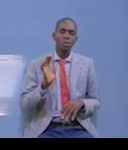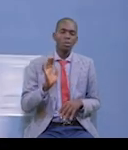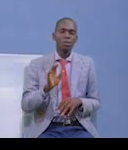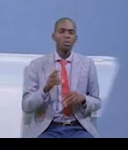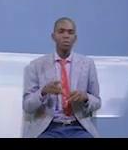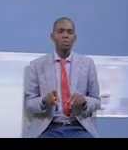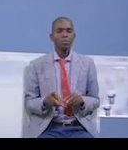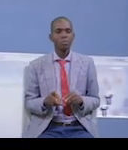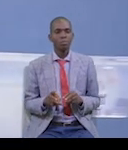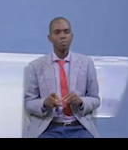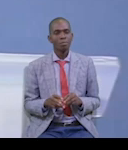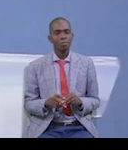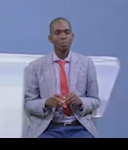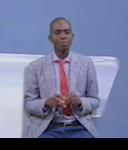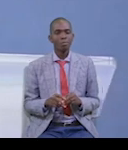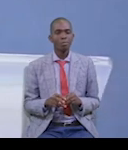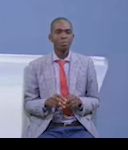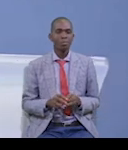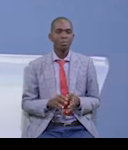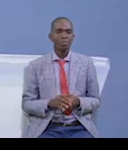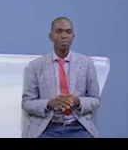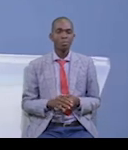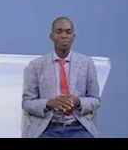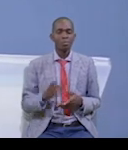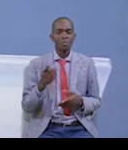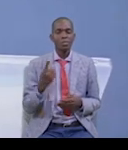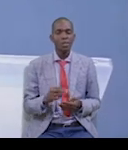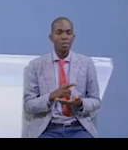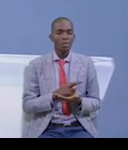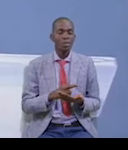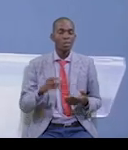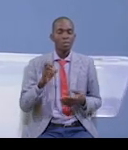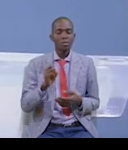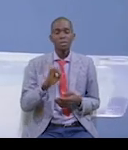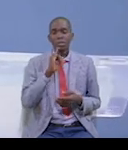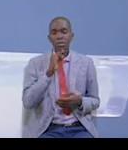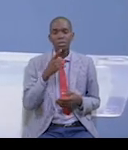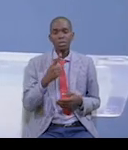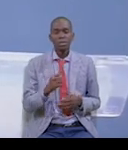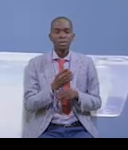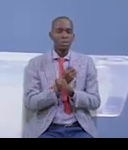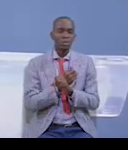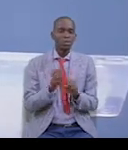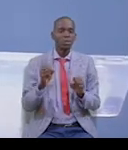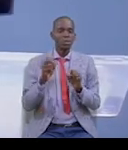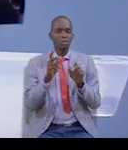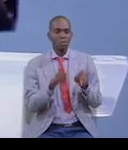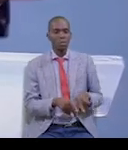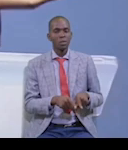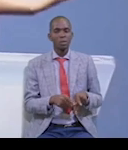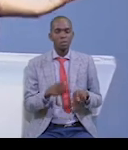వెళ్తారనే భావాన్ని చూస్తున్నాం. The righteous is the redeemed. నీతిమంతులు తమ మార్గం విడువక ముందుకు వెళ్తారు.